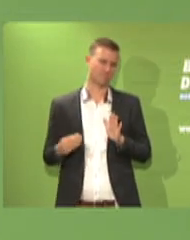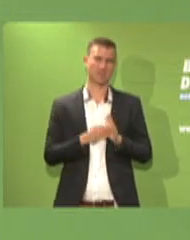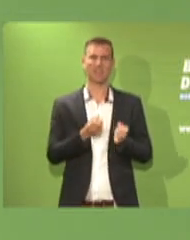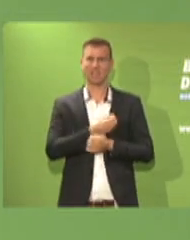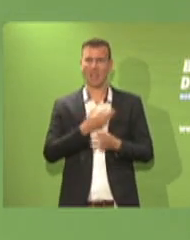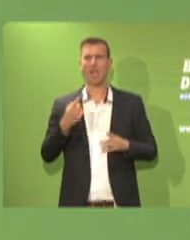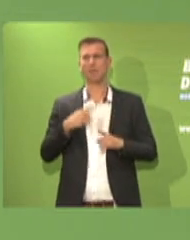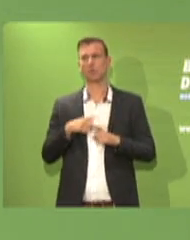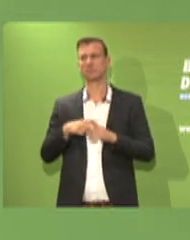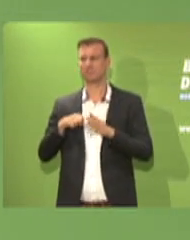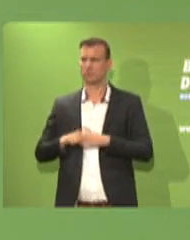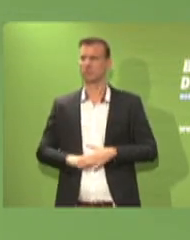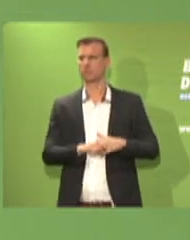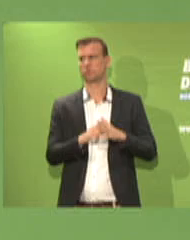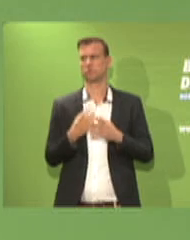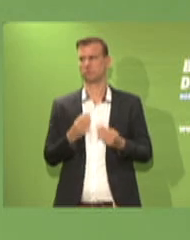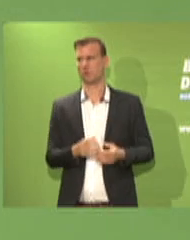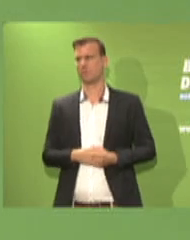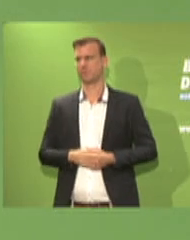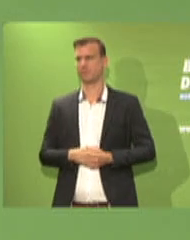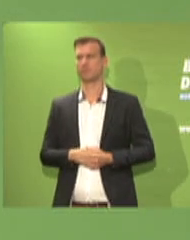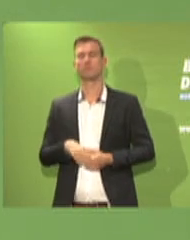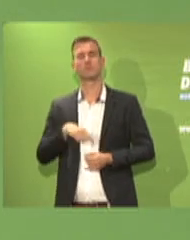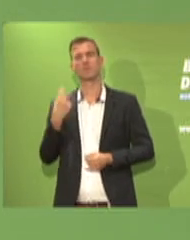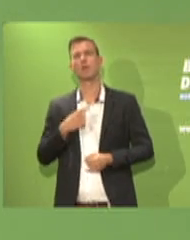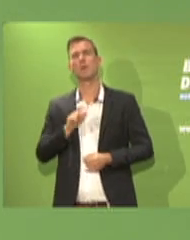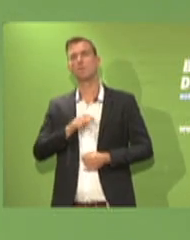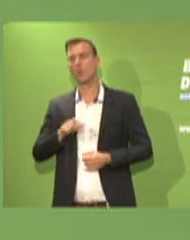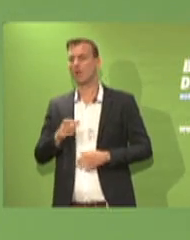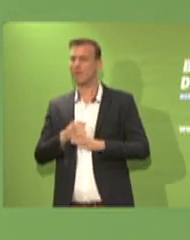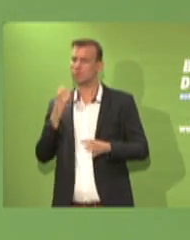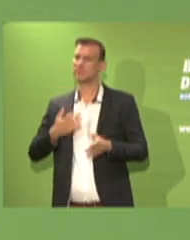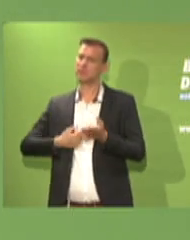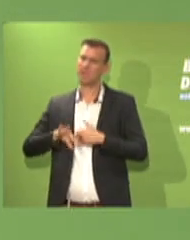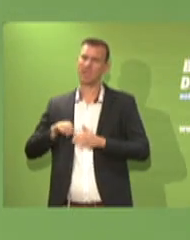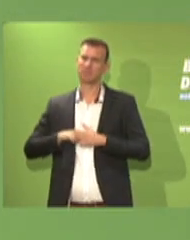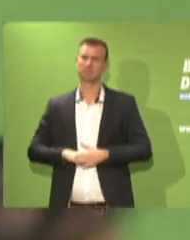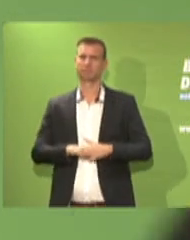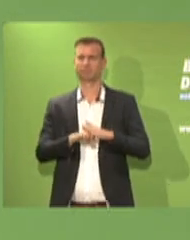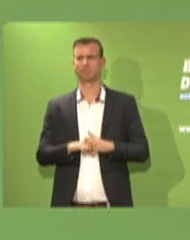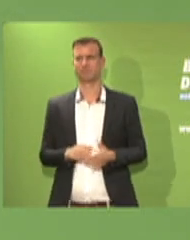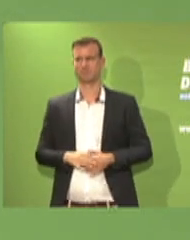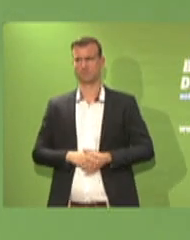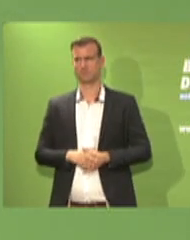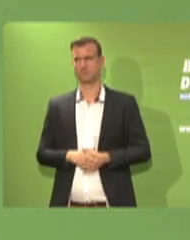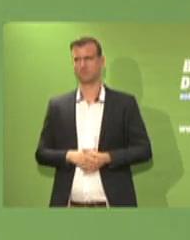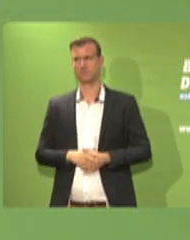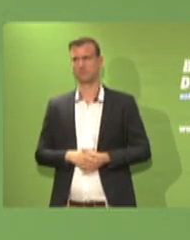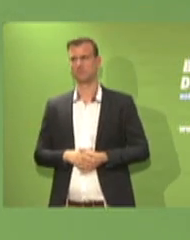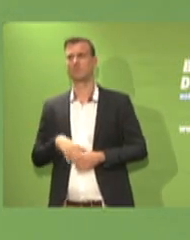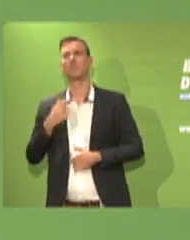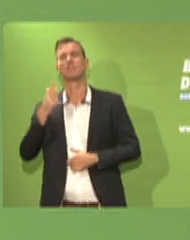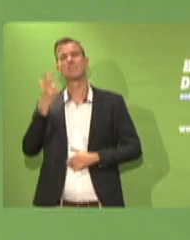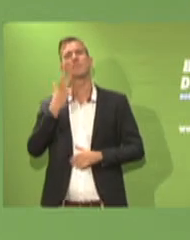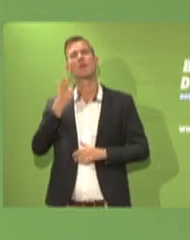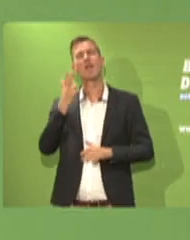positiv unterstützend berücksichtigen. Lasst uns Bürgerbusse noch mehr unterstützen und ihnen und die